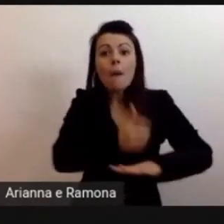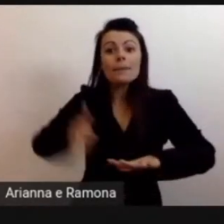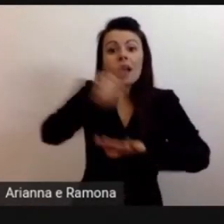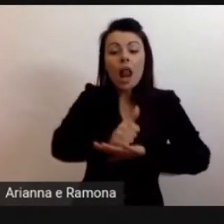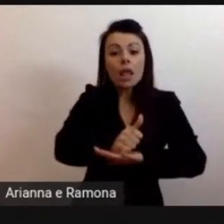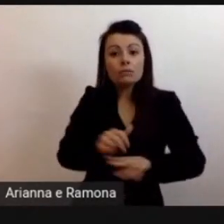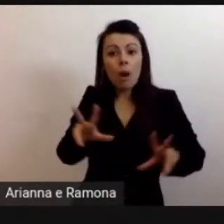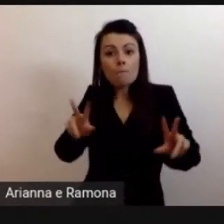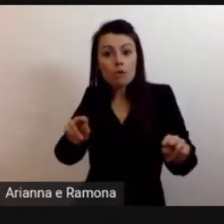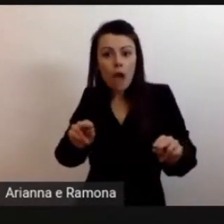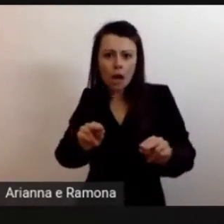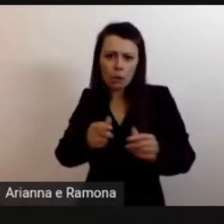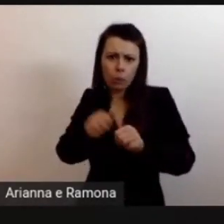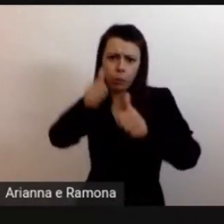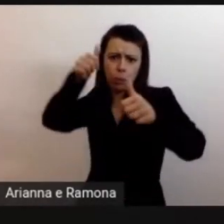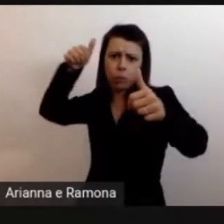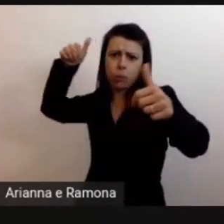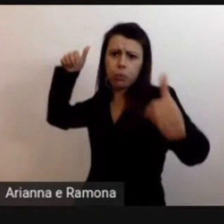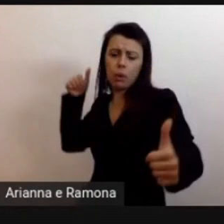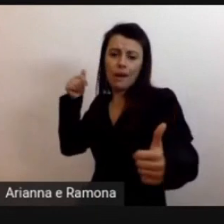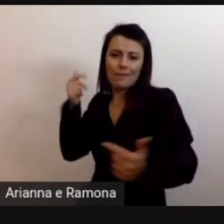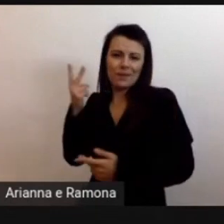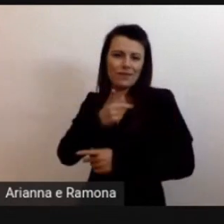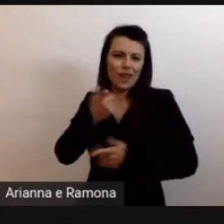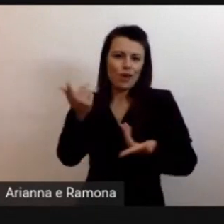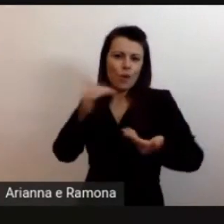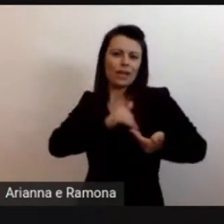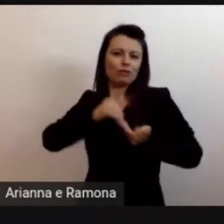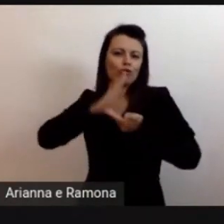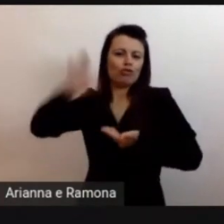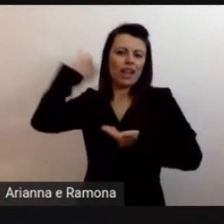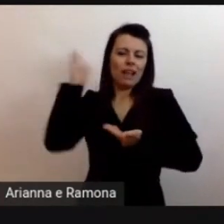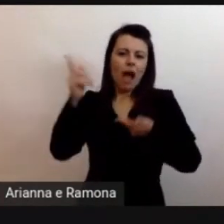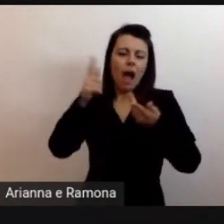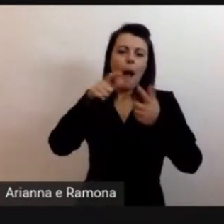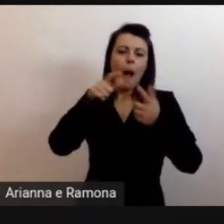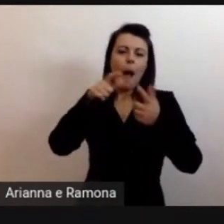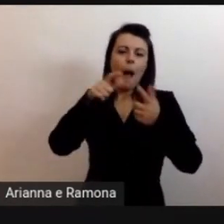della banca d'italia è semplicemente